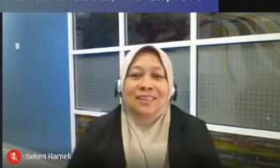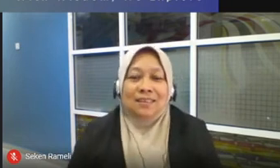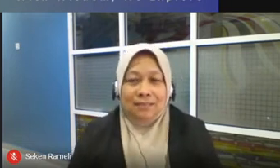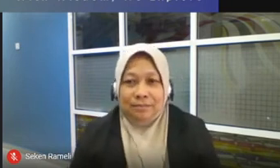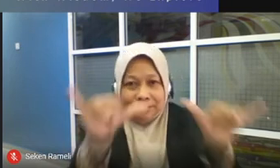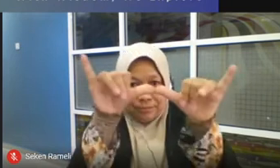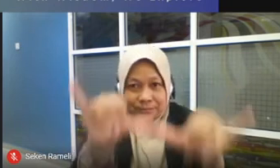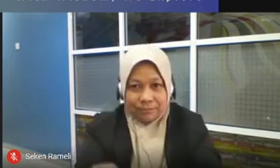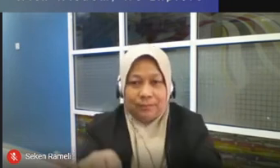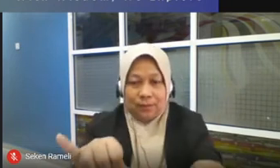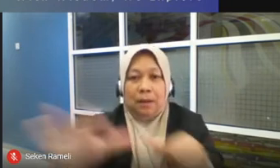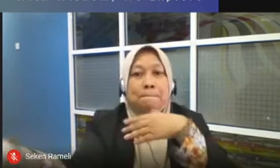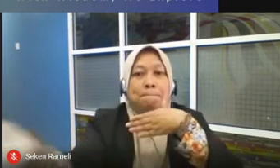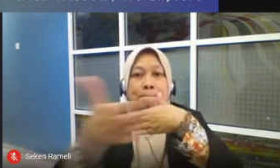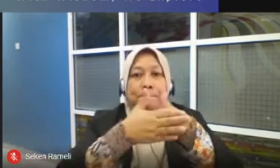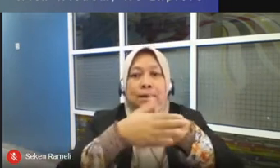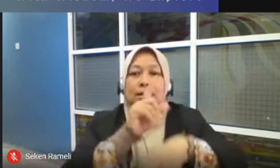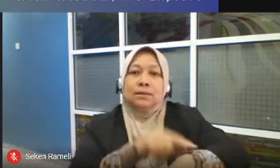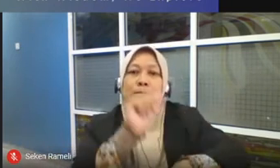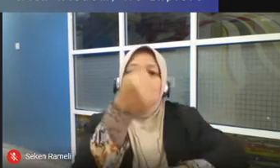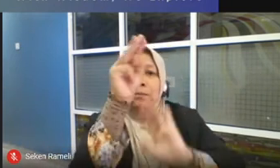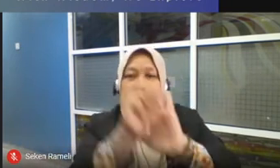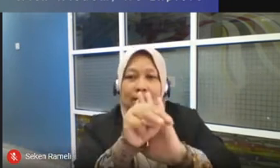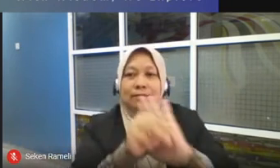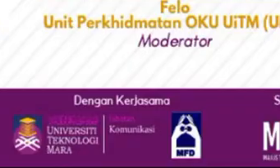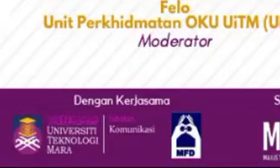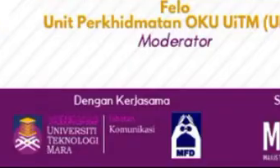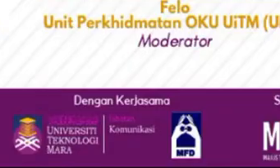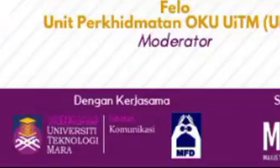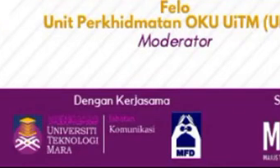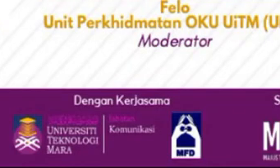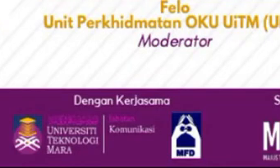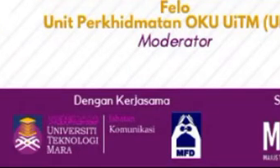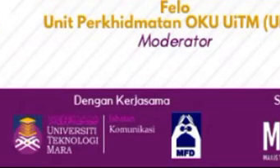tuned. We'll come back for the next 10 minutes. Okay.